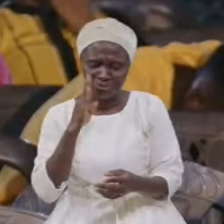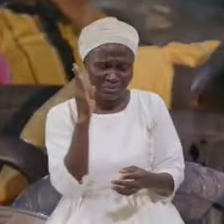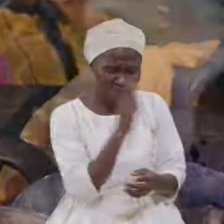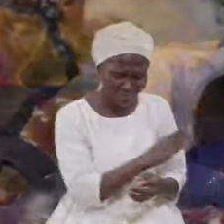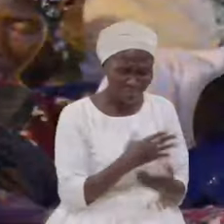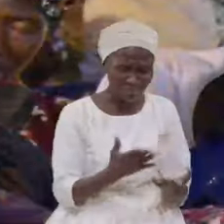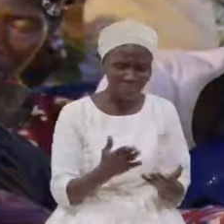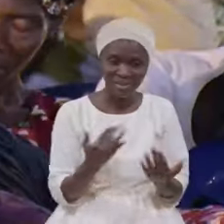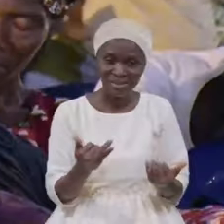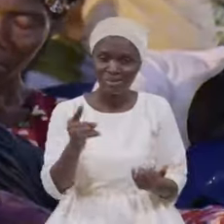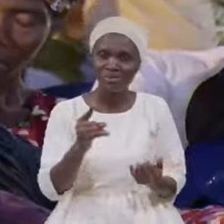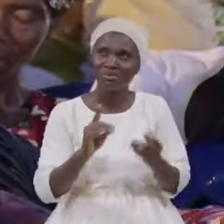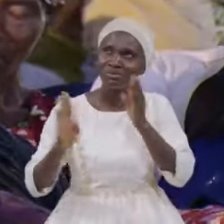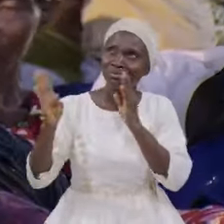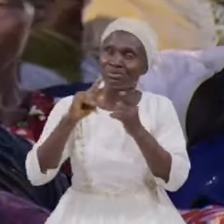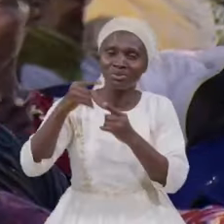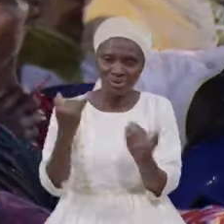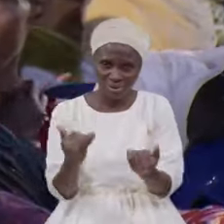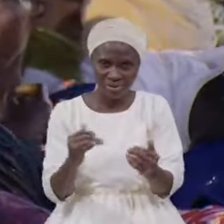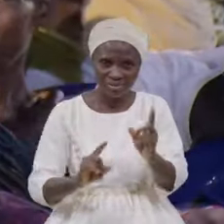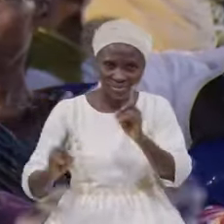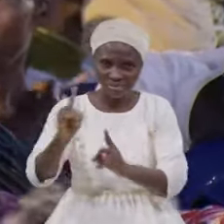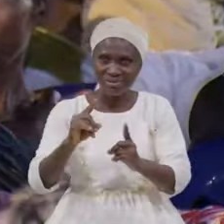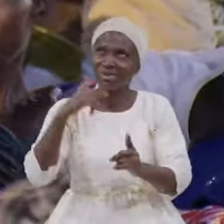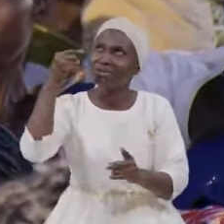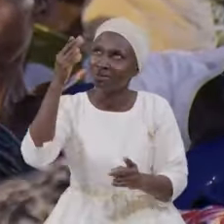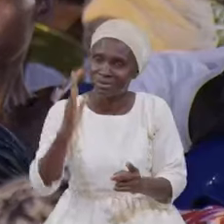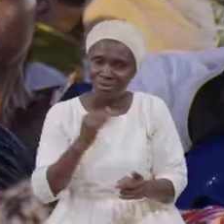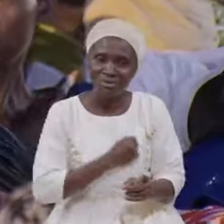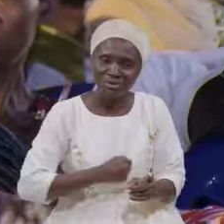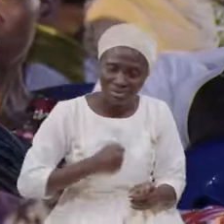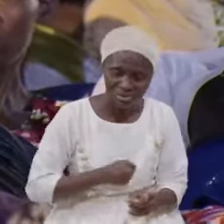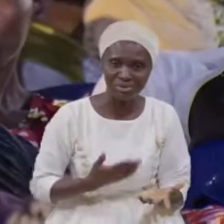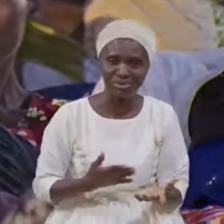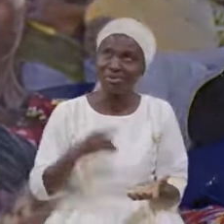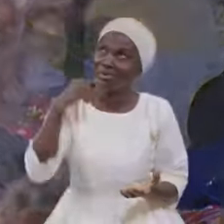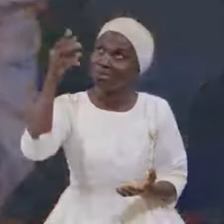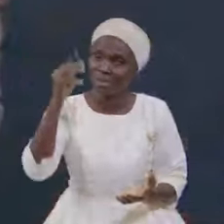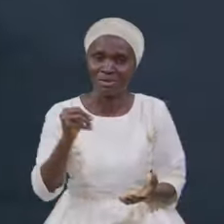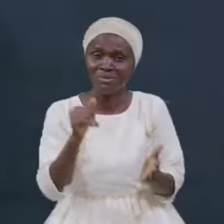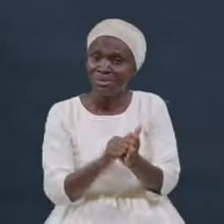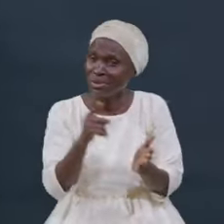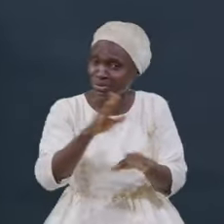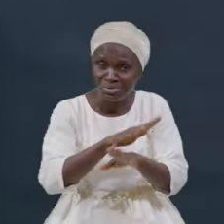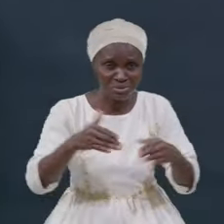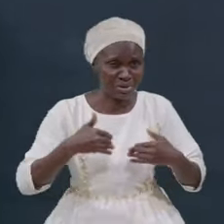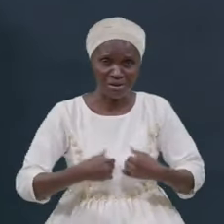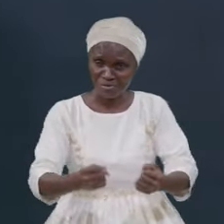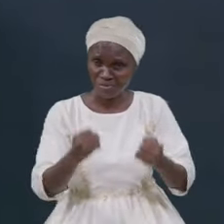faible. Je n'arrive pas à résister au péché. Parle au Seigneur dans la prière. Dis, Seigneur, ce